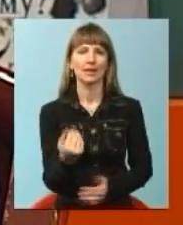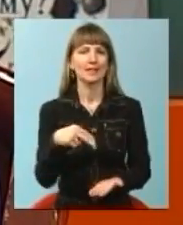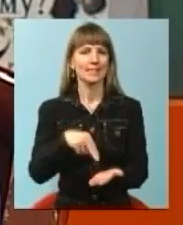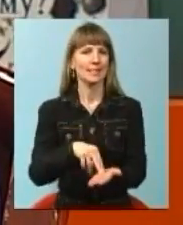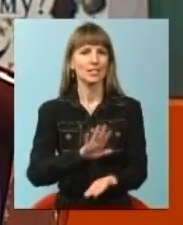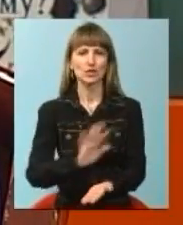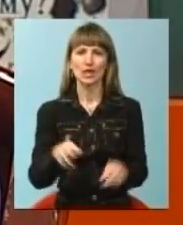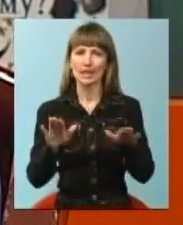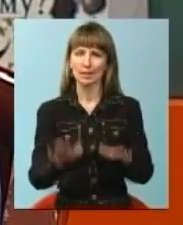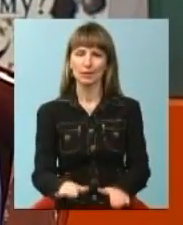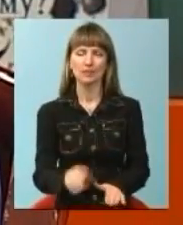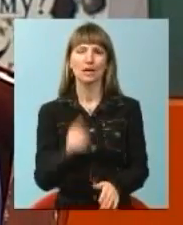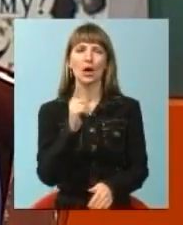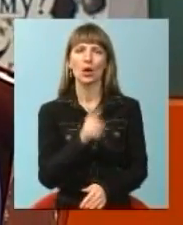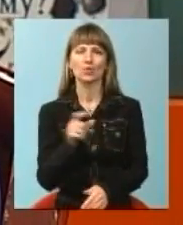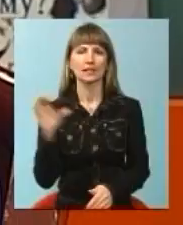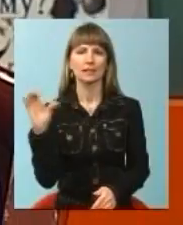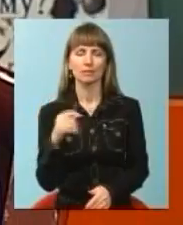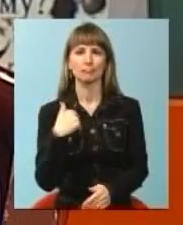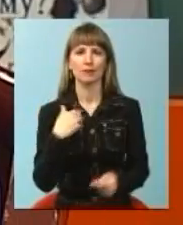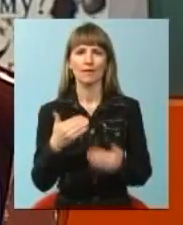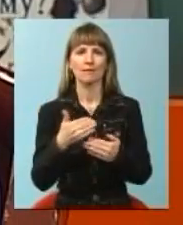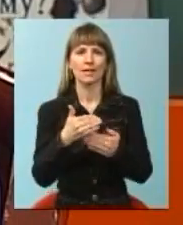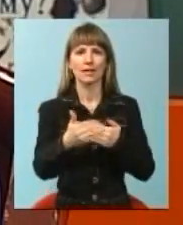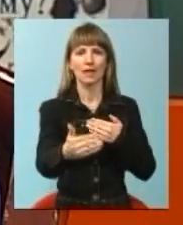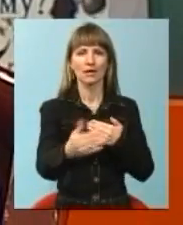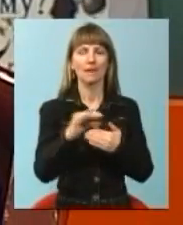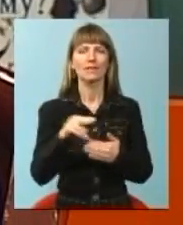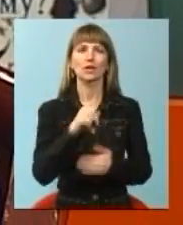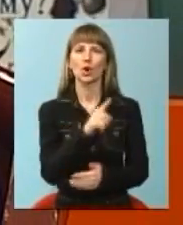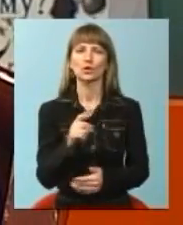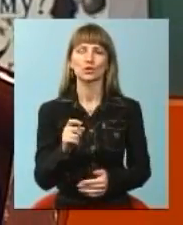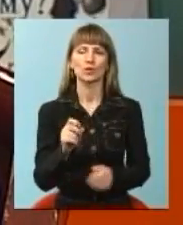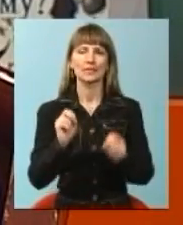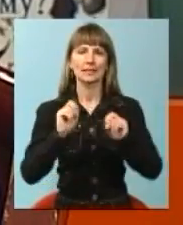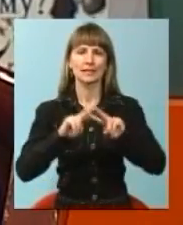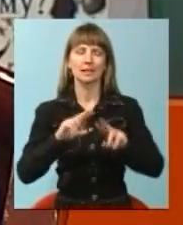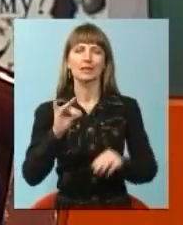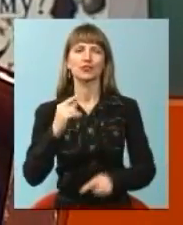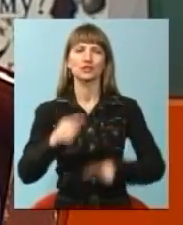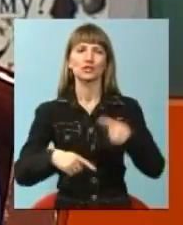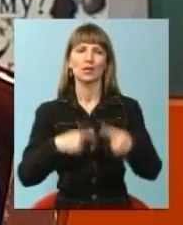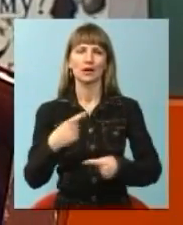місці. Кожна секунда ми віддаляємося від кожної зірки. І через